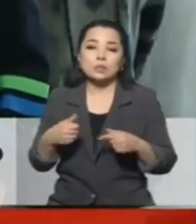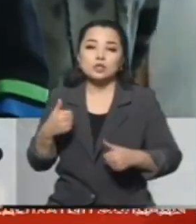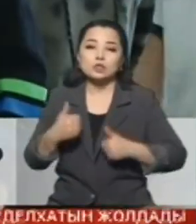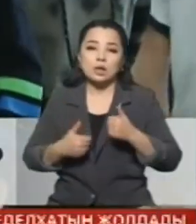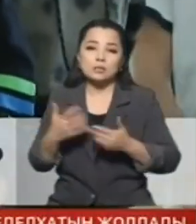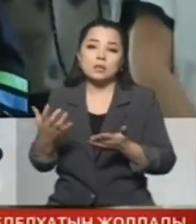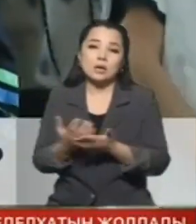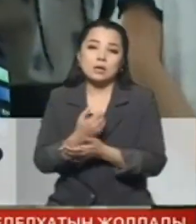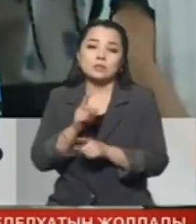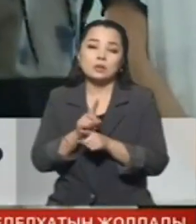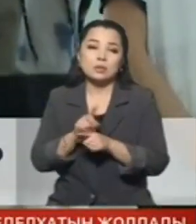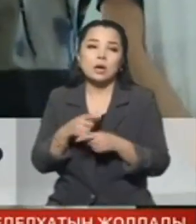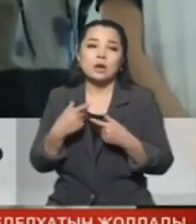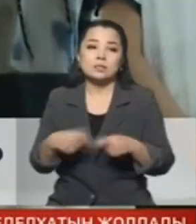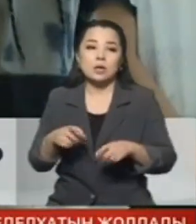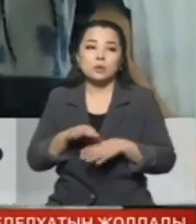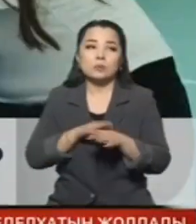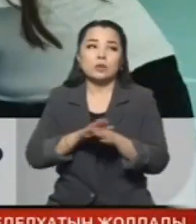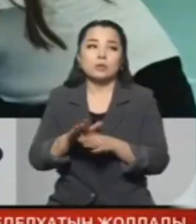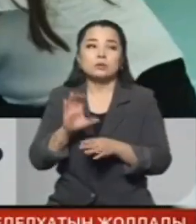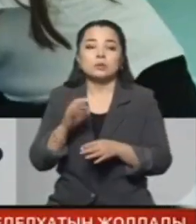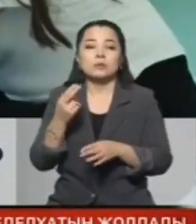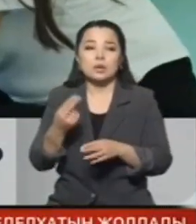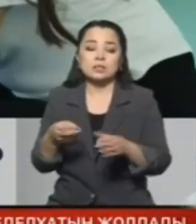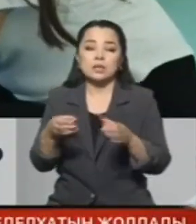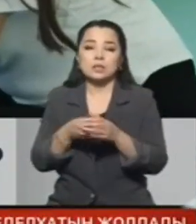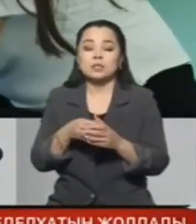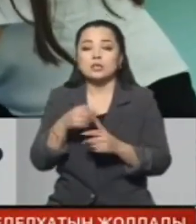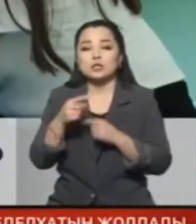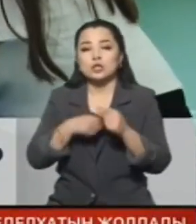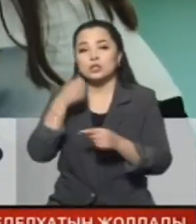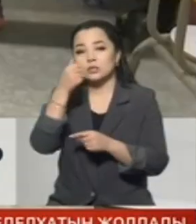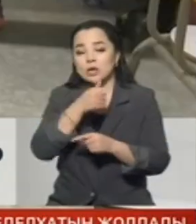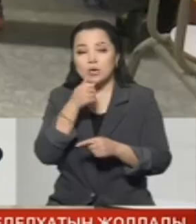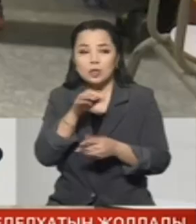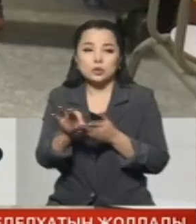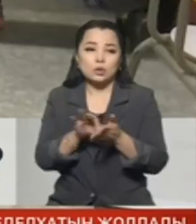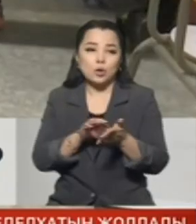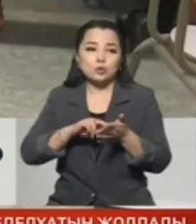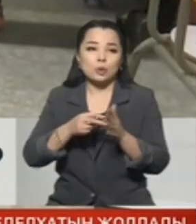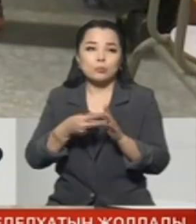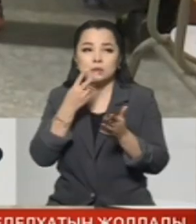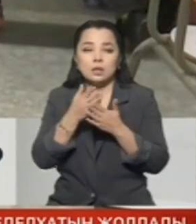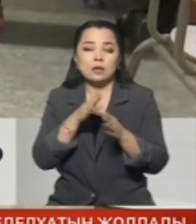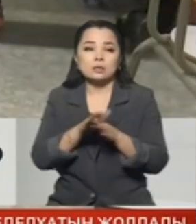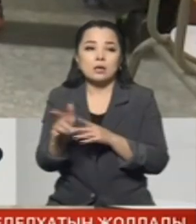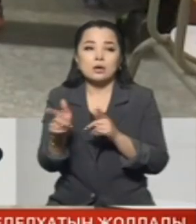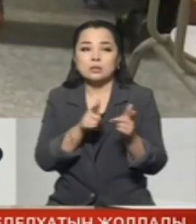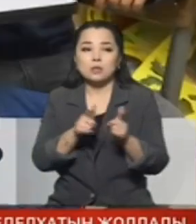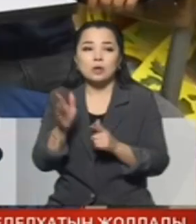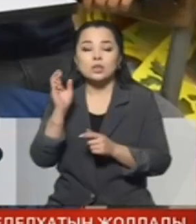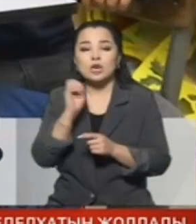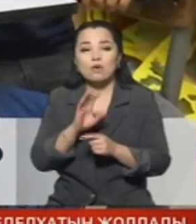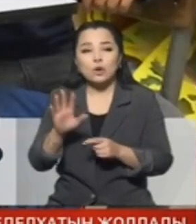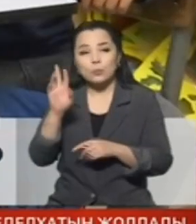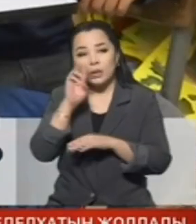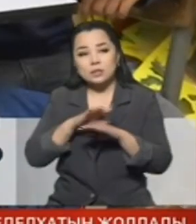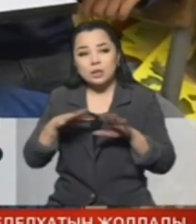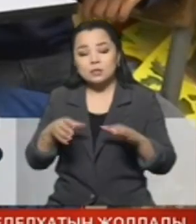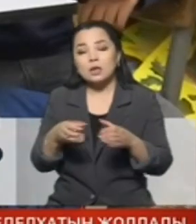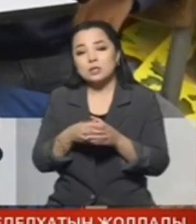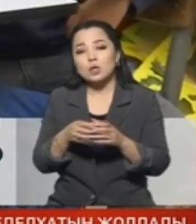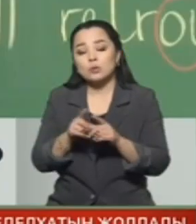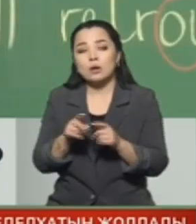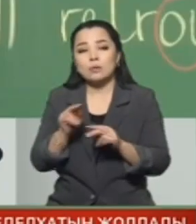жеткен жетістіктері аттестатта көрсетіледі. Әлеуметтік GPA келесі жылдан бастап пилоттық жоба ретінде жүзеге асырылады. Ал Еуропа елдеріндегі